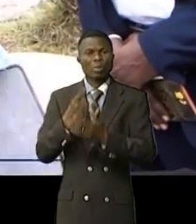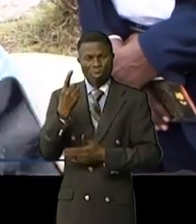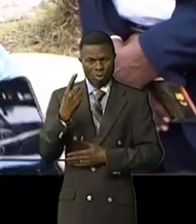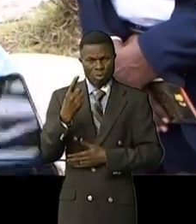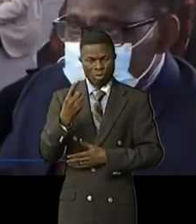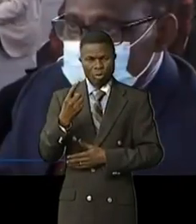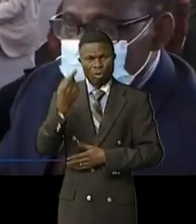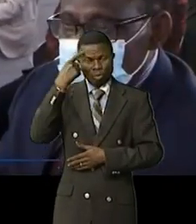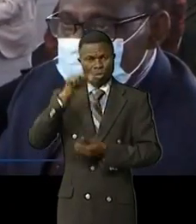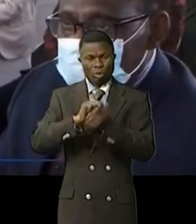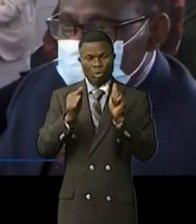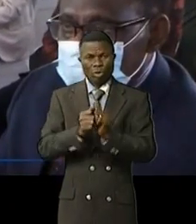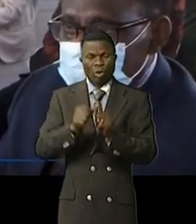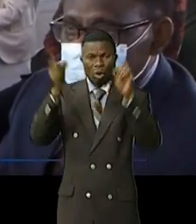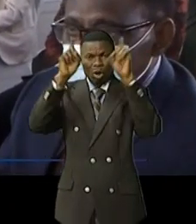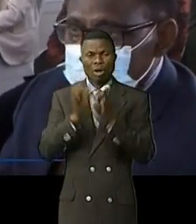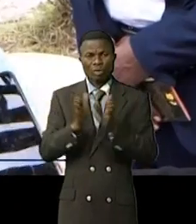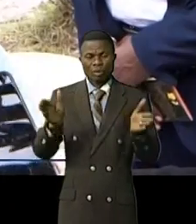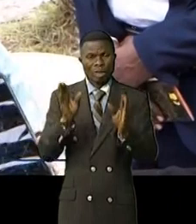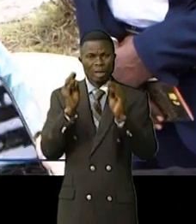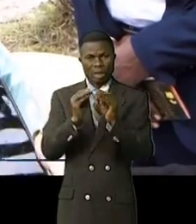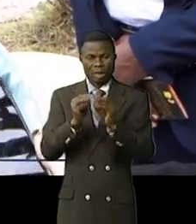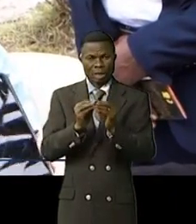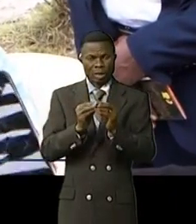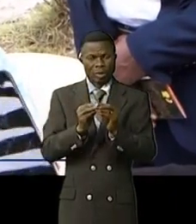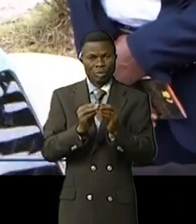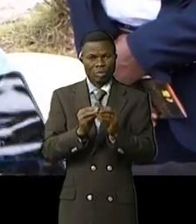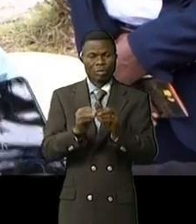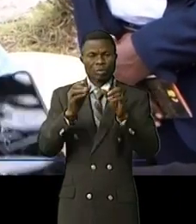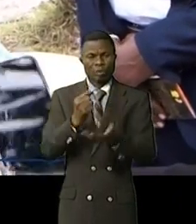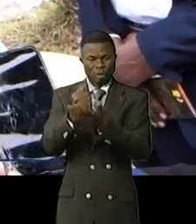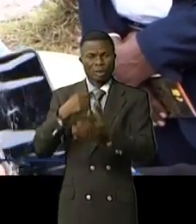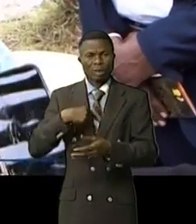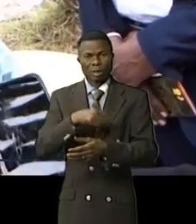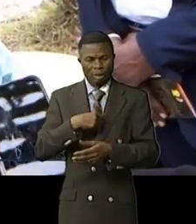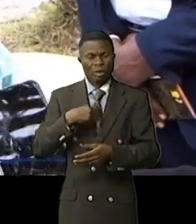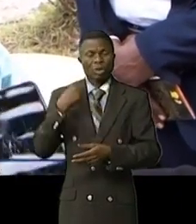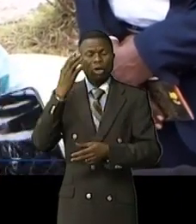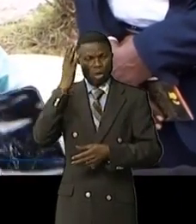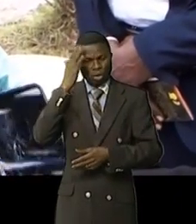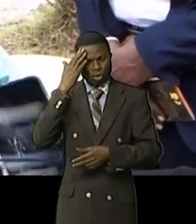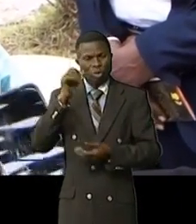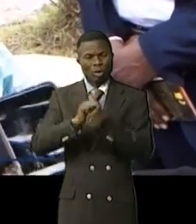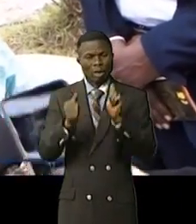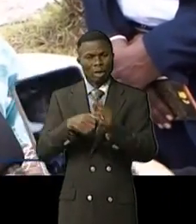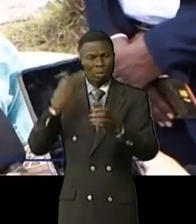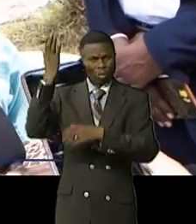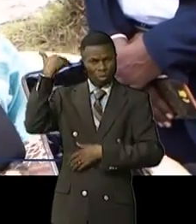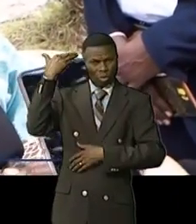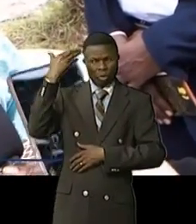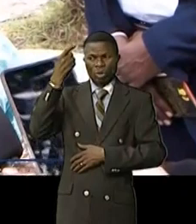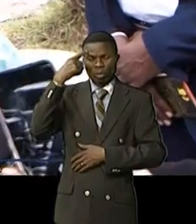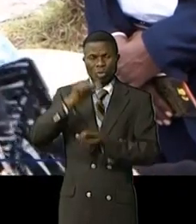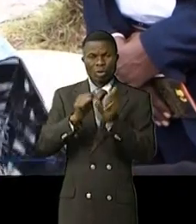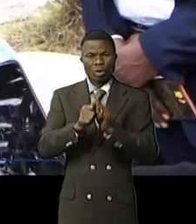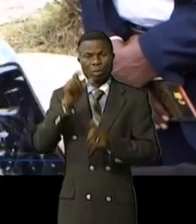fois sur le continent. Alors c'est un colloque qui amène à ce que nous puissions revisiter tout ce qui a été fait jusque-là par